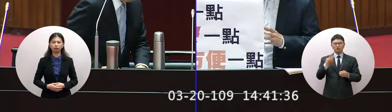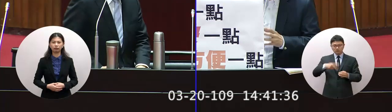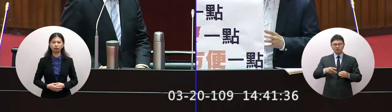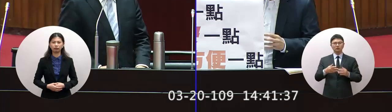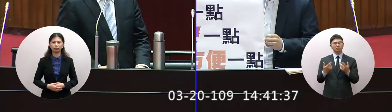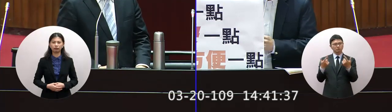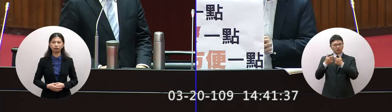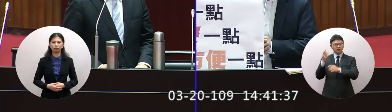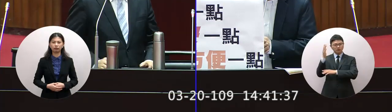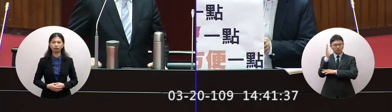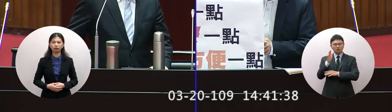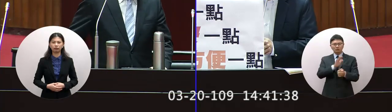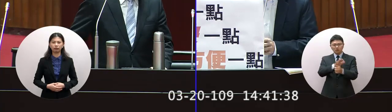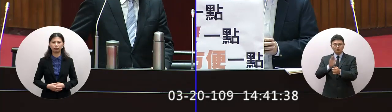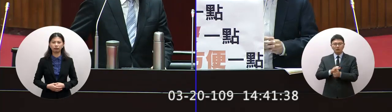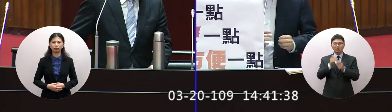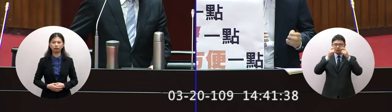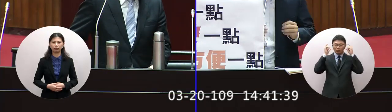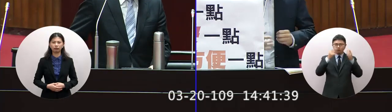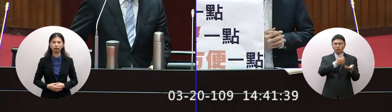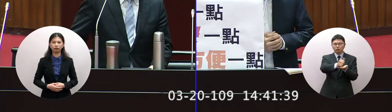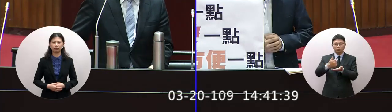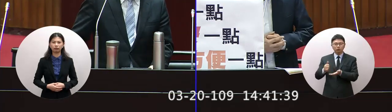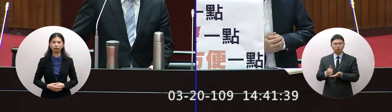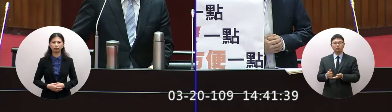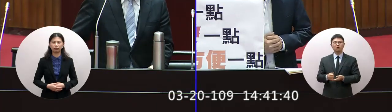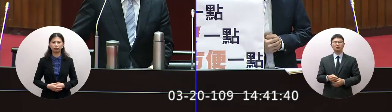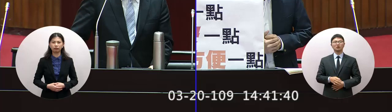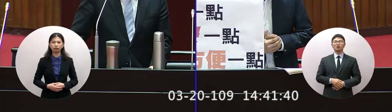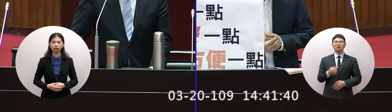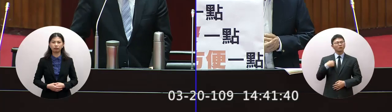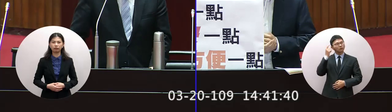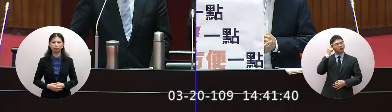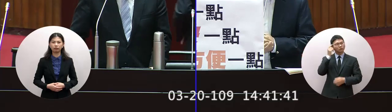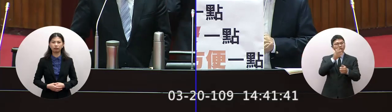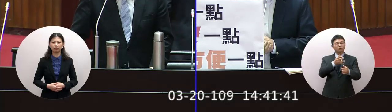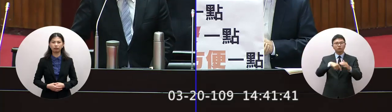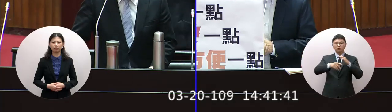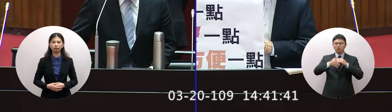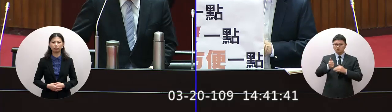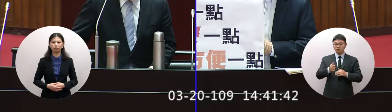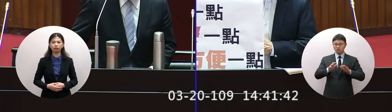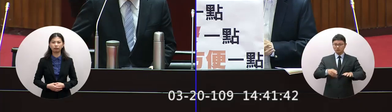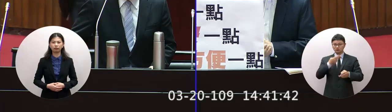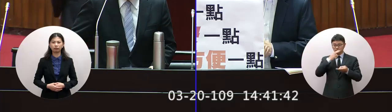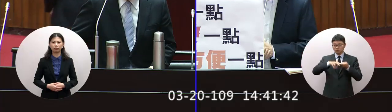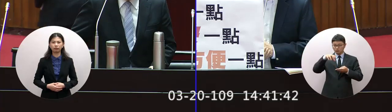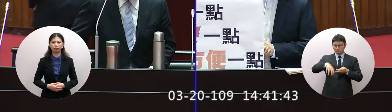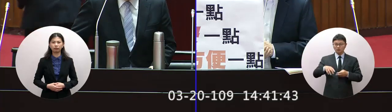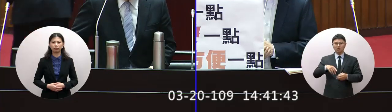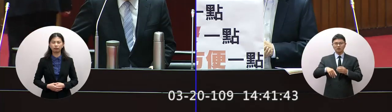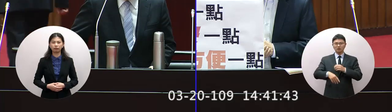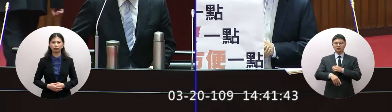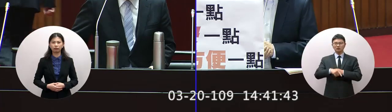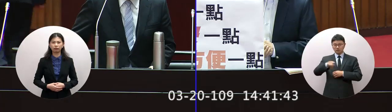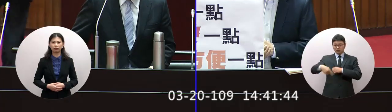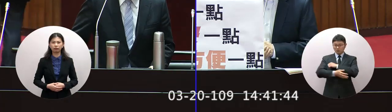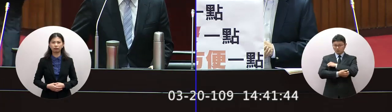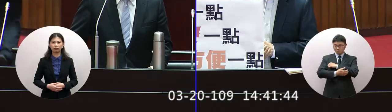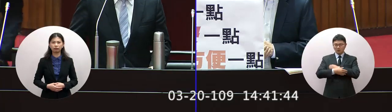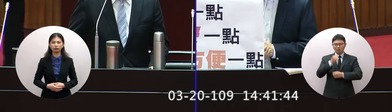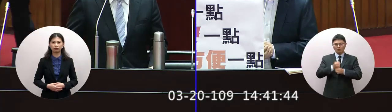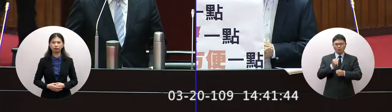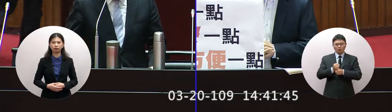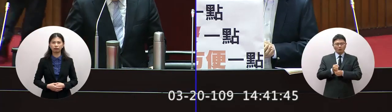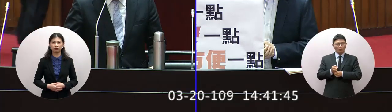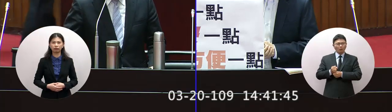合我们的政府在做这一件事情。那我也想请教一下院长说，那你晓得说中华邮政他们工作量，基层的员工啦，工作量增